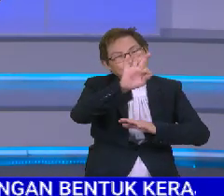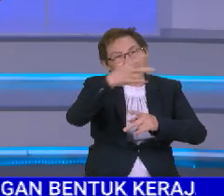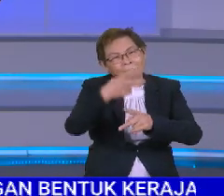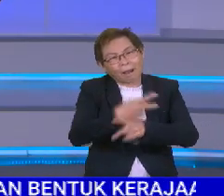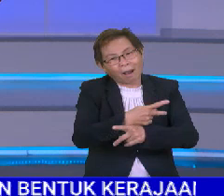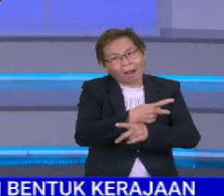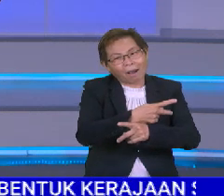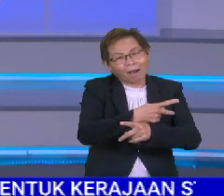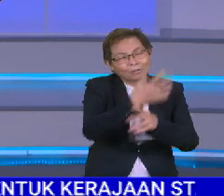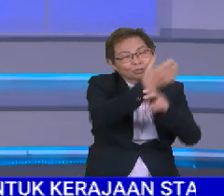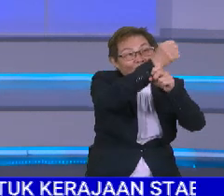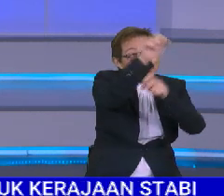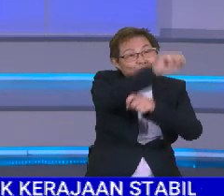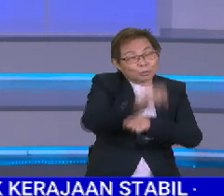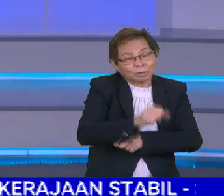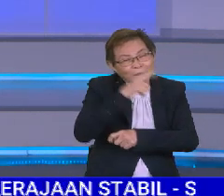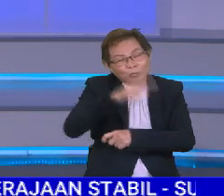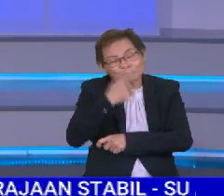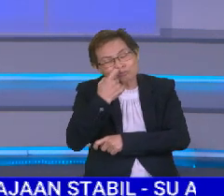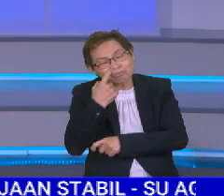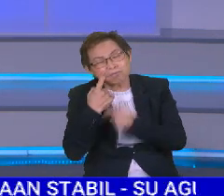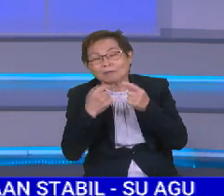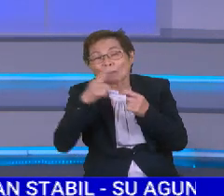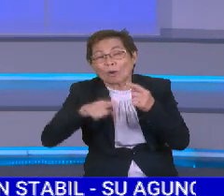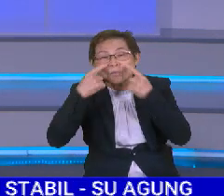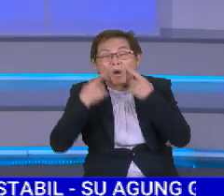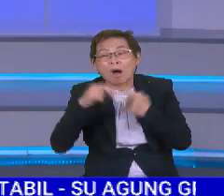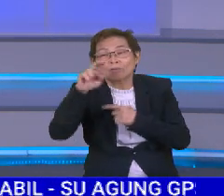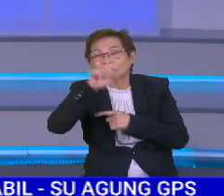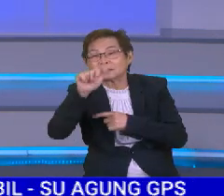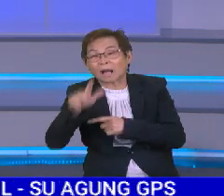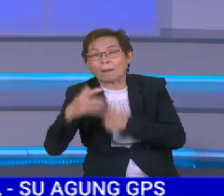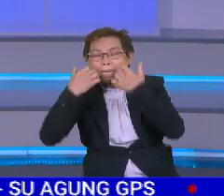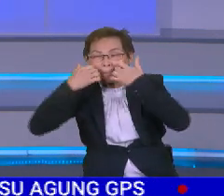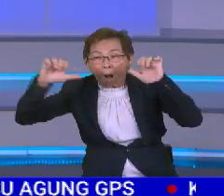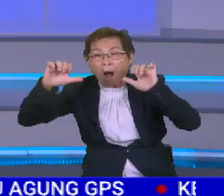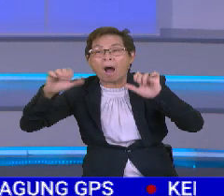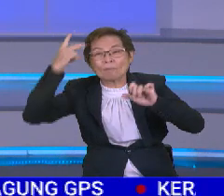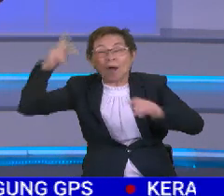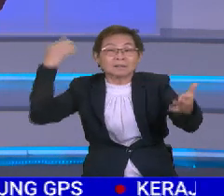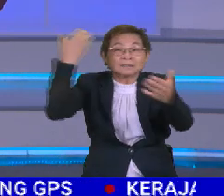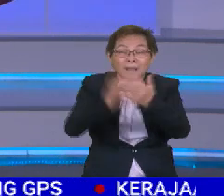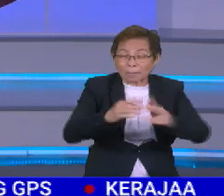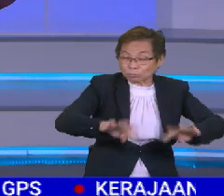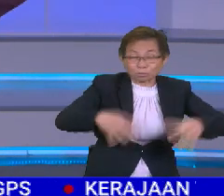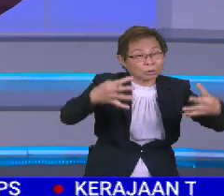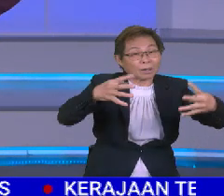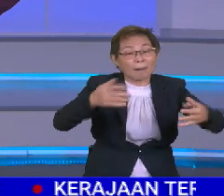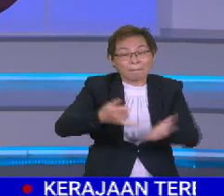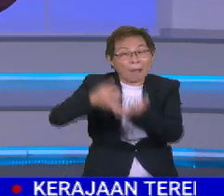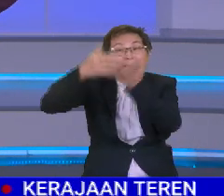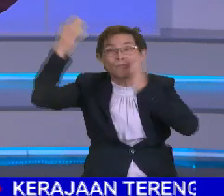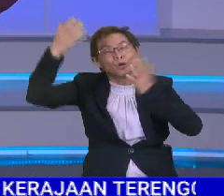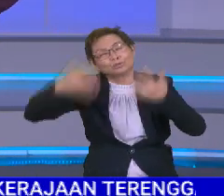itu tidak perlu ditangisi lagi. Ini kerana menurut Rizal, kemampuan Kelantan melangkah sehingga ke saingan suku akhir Piala